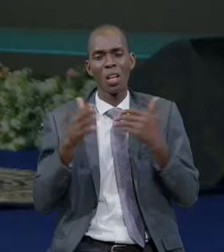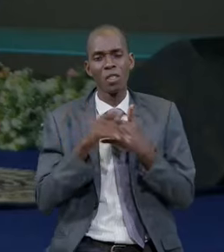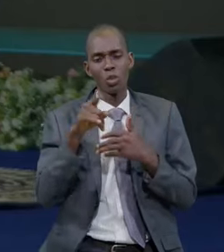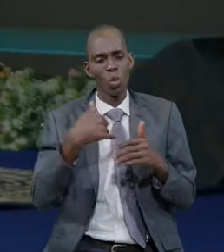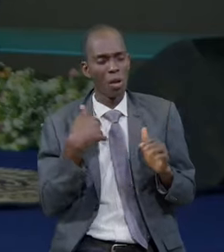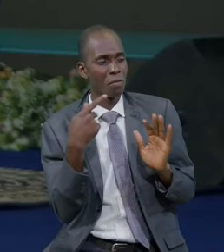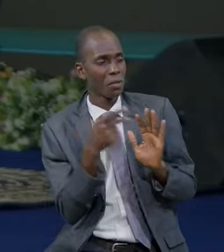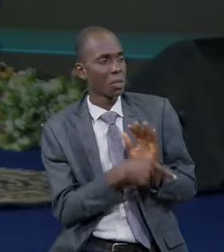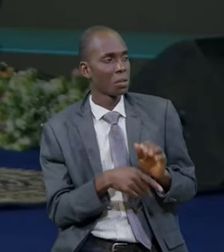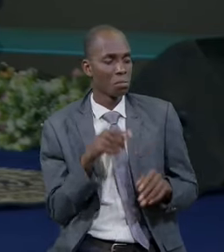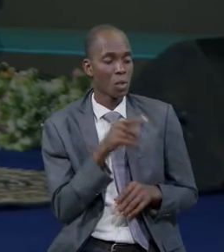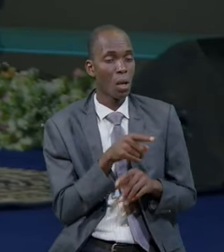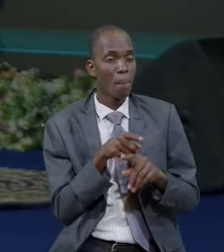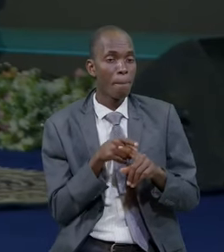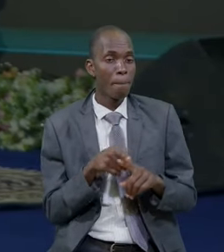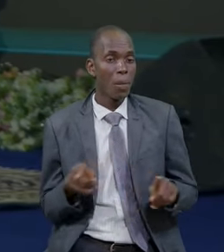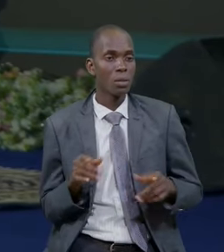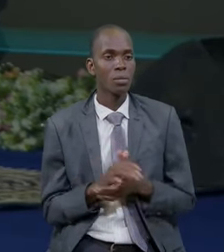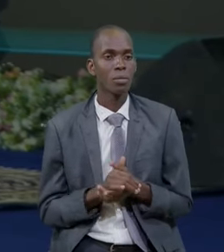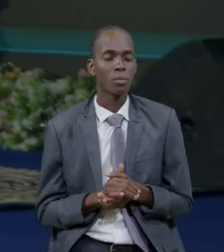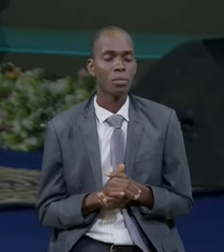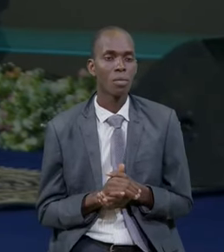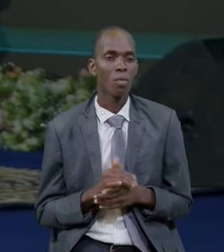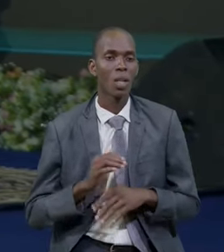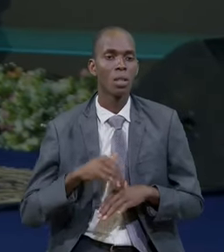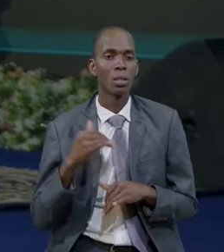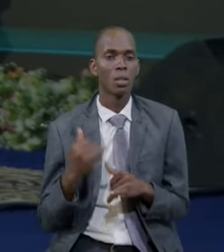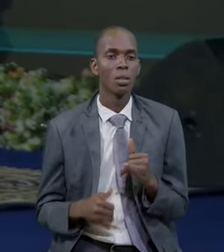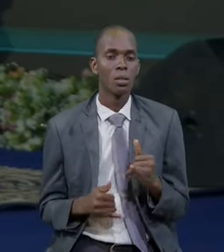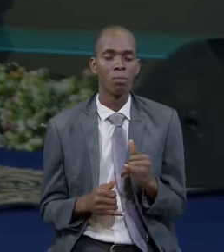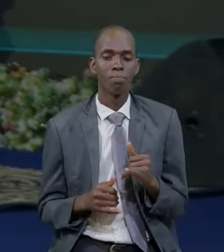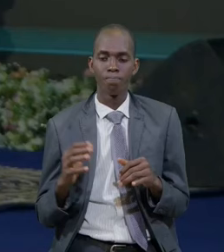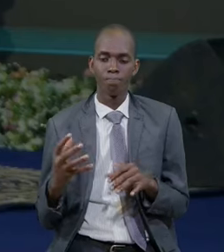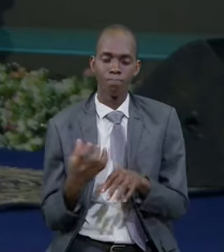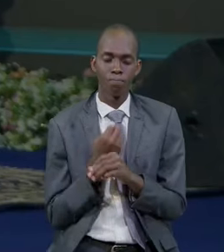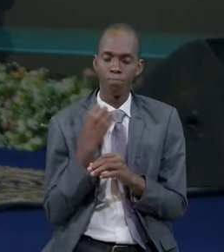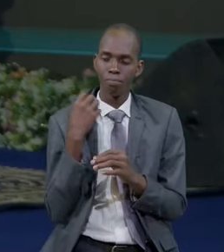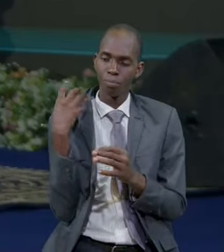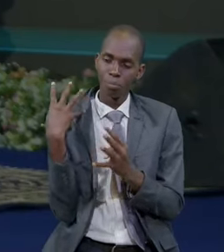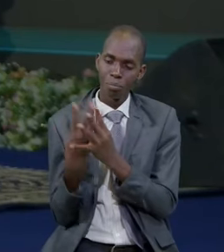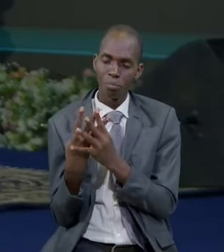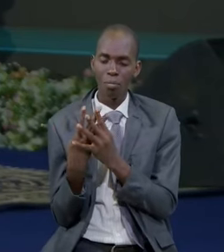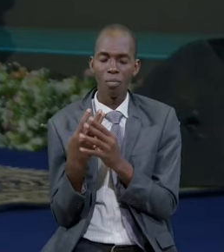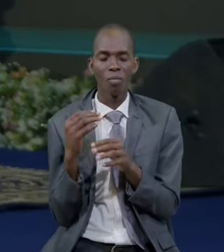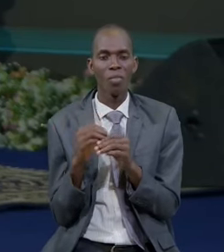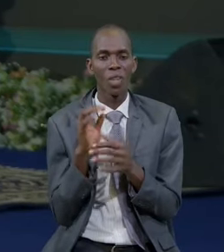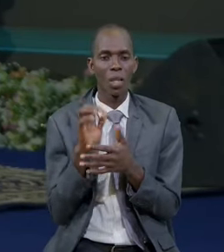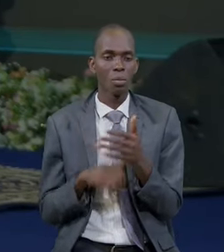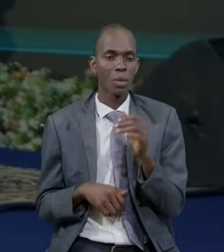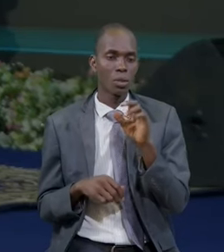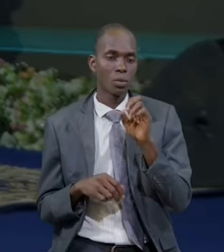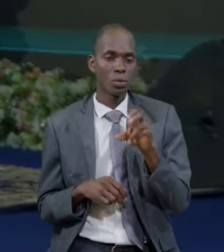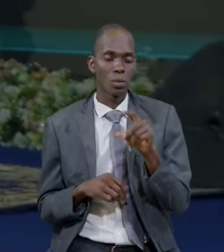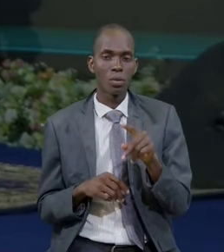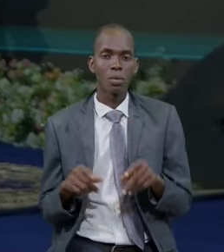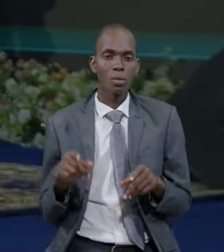audacieux. Finalement, ils l'ont jeté en prison. Et dans le chapitre 12, ils